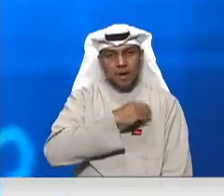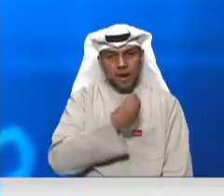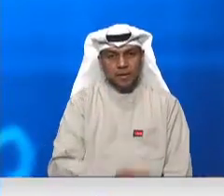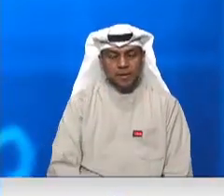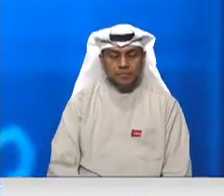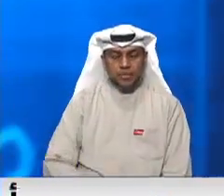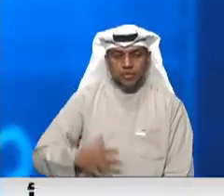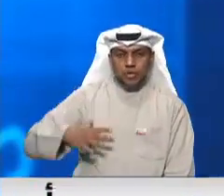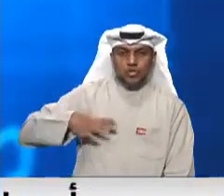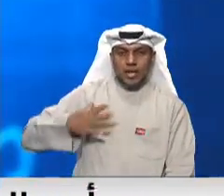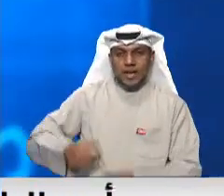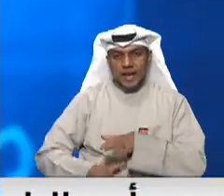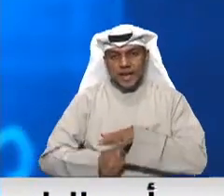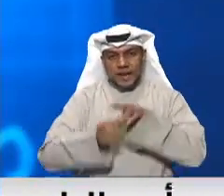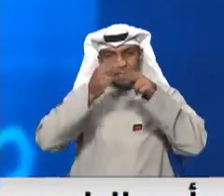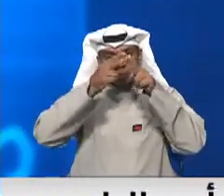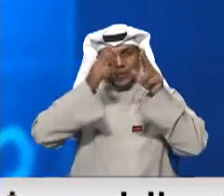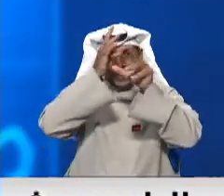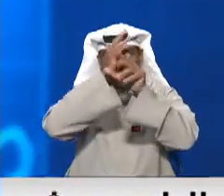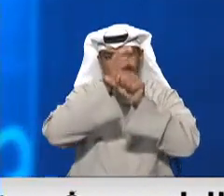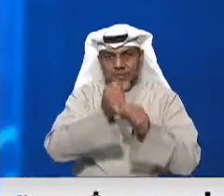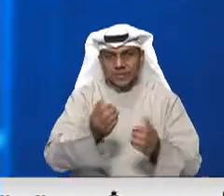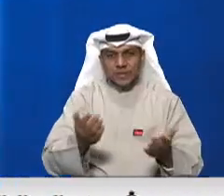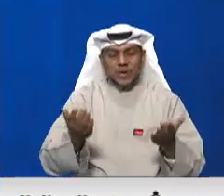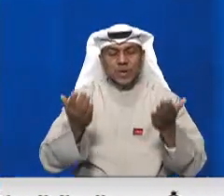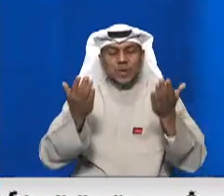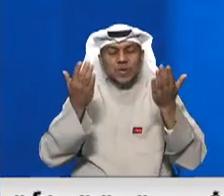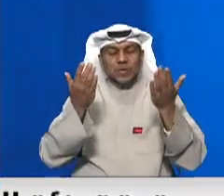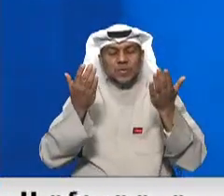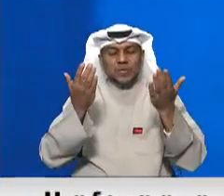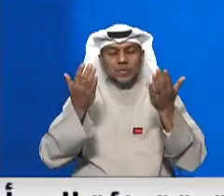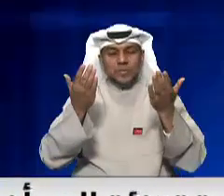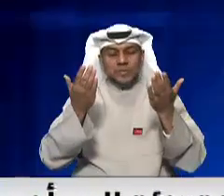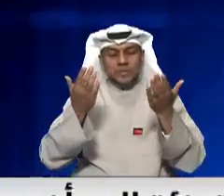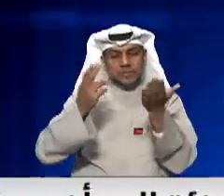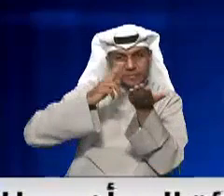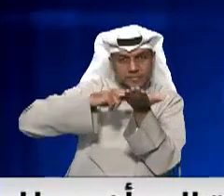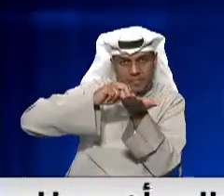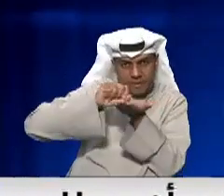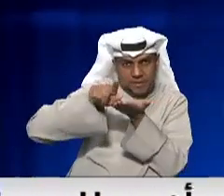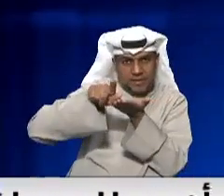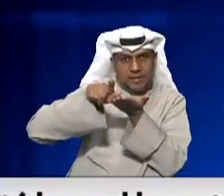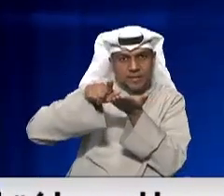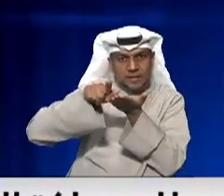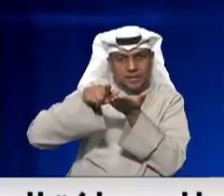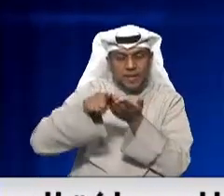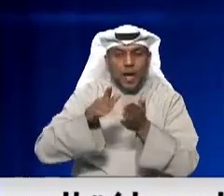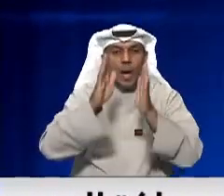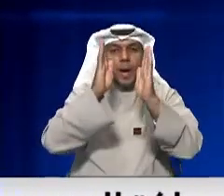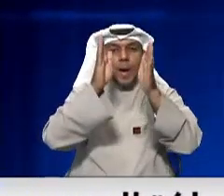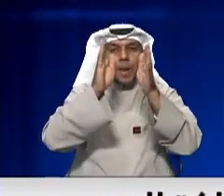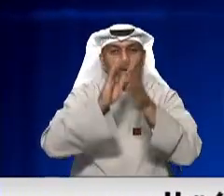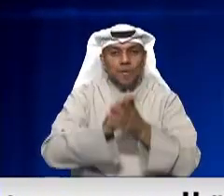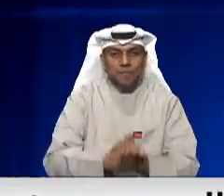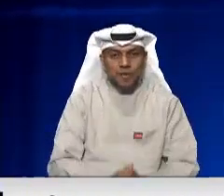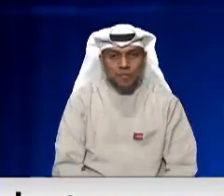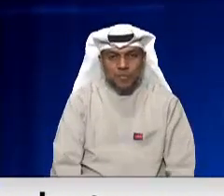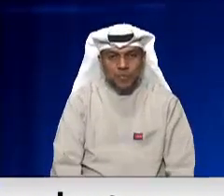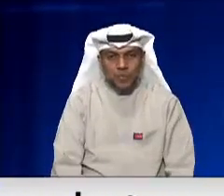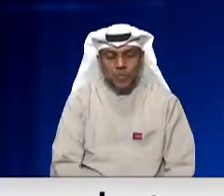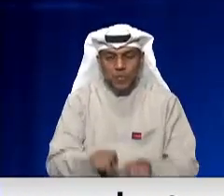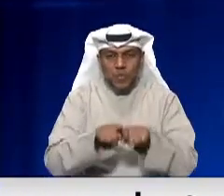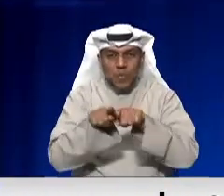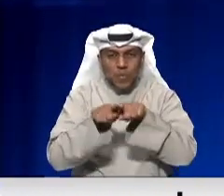حضره صاحب السمو امير البلاد الشيخ نواف الاحمد الجابر الصباح حفظه الله ورعاه ببرقيه تهنئه الى اخيه